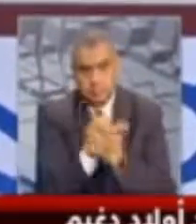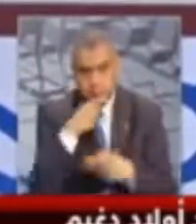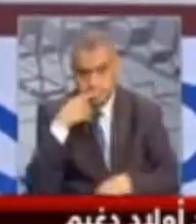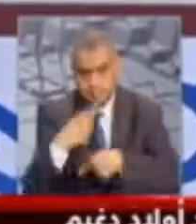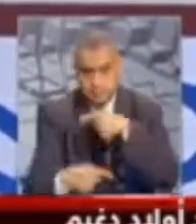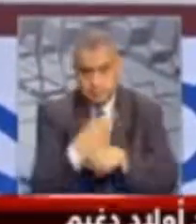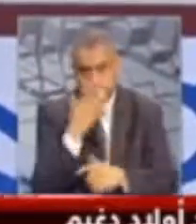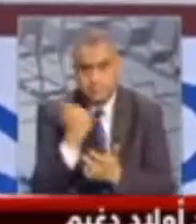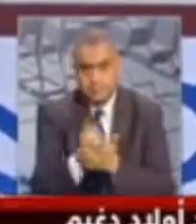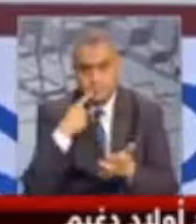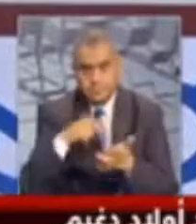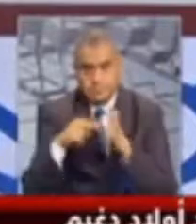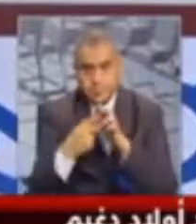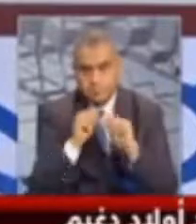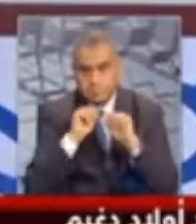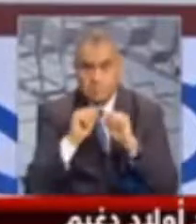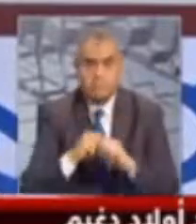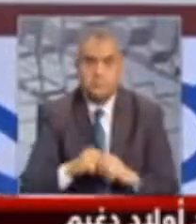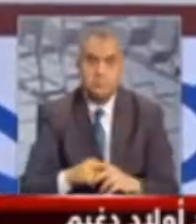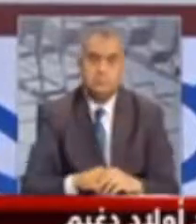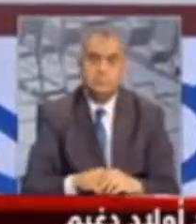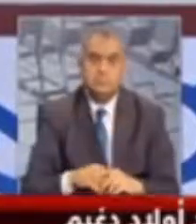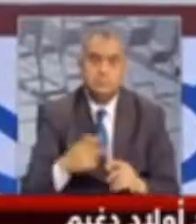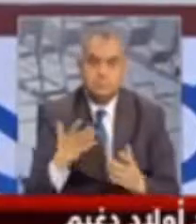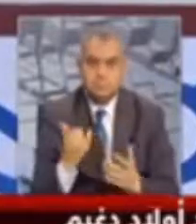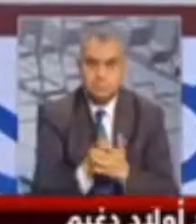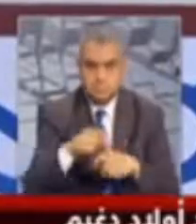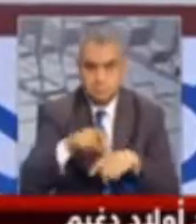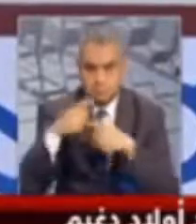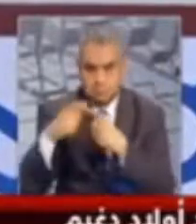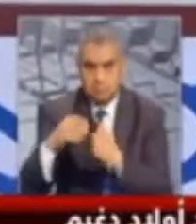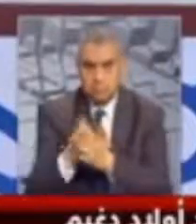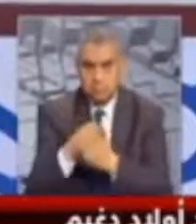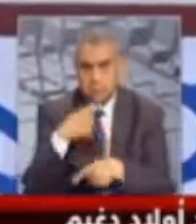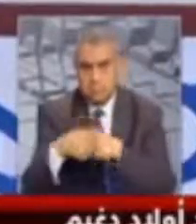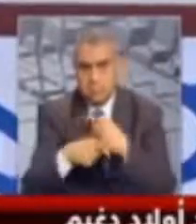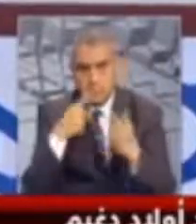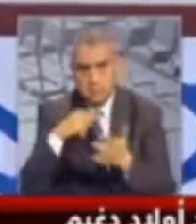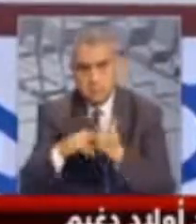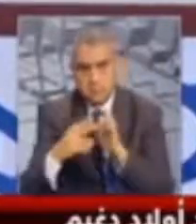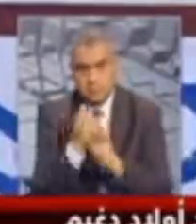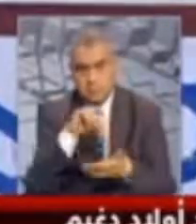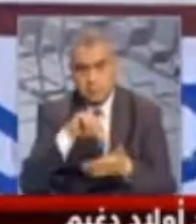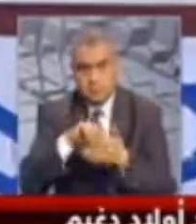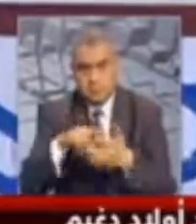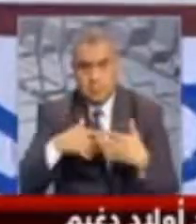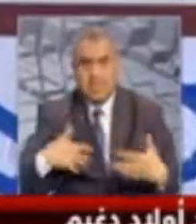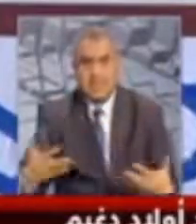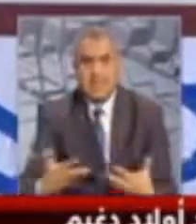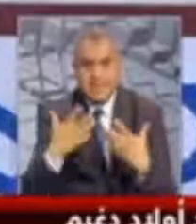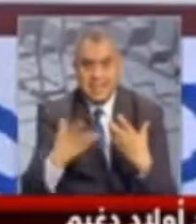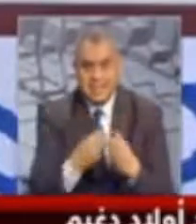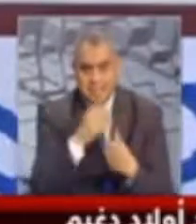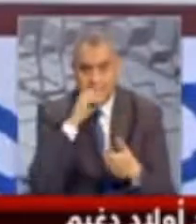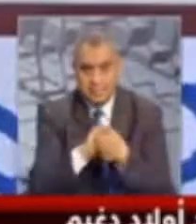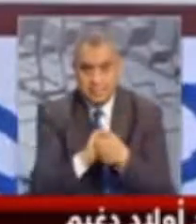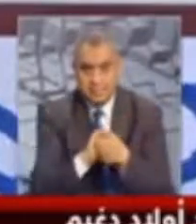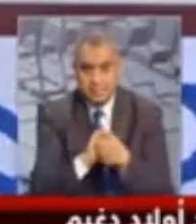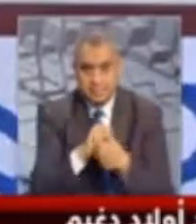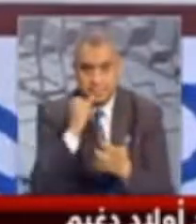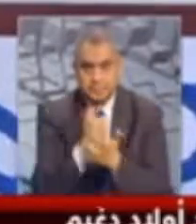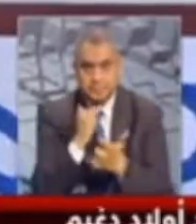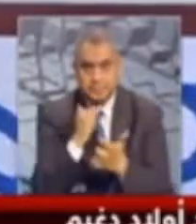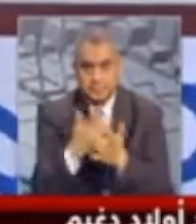لينا، وبأهل مطروح مبروك يعني افتتاحات اللي احنا عيد القومي اقتصر هذا المرة دي في